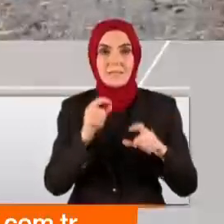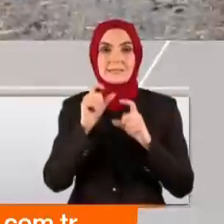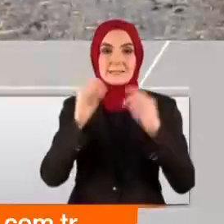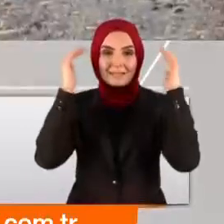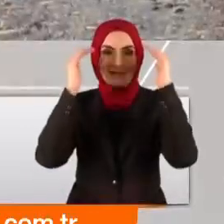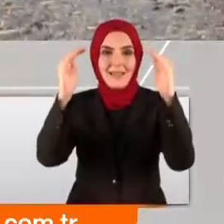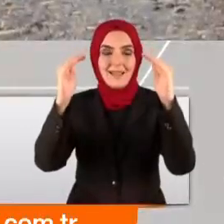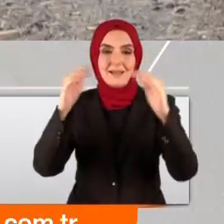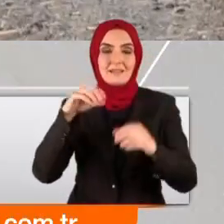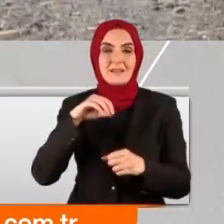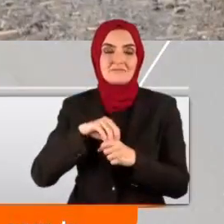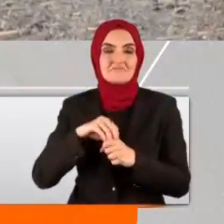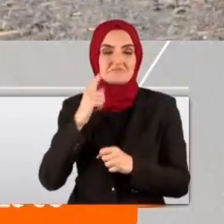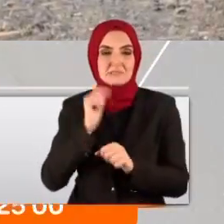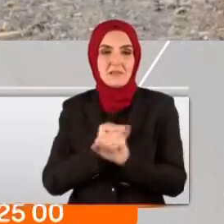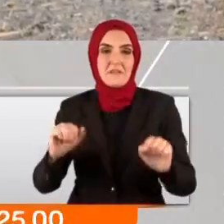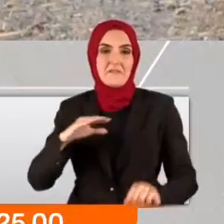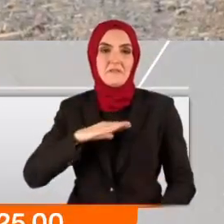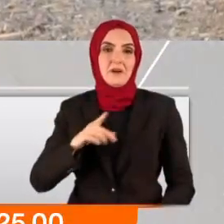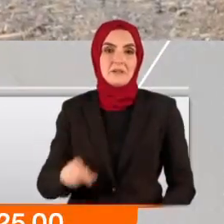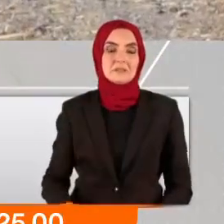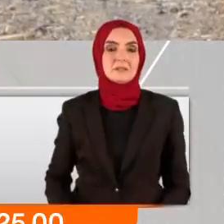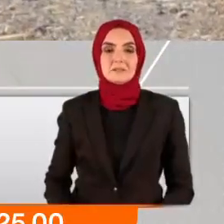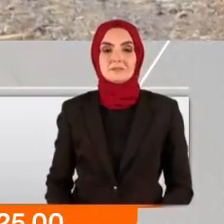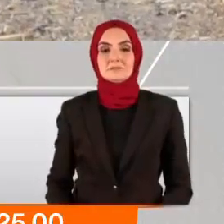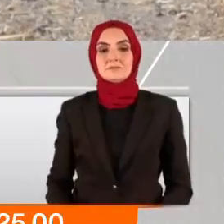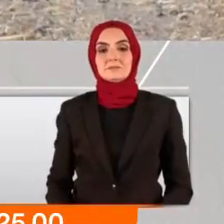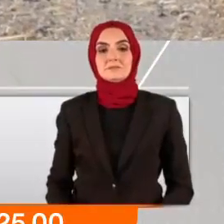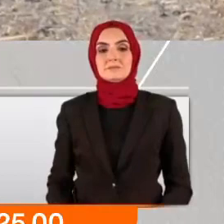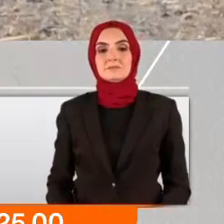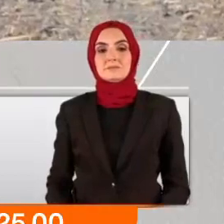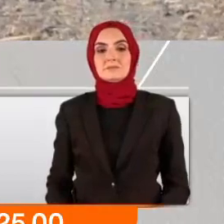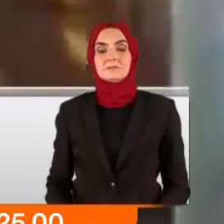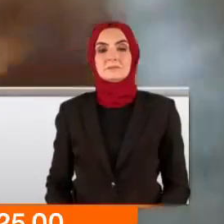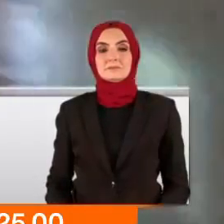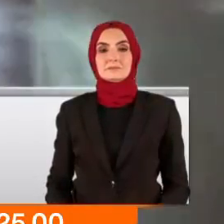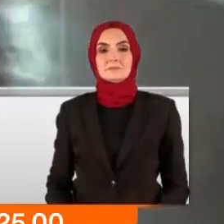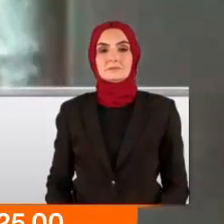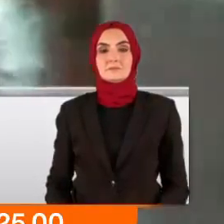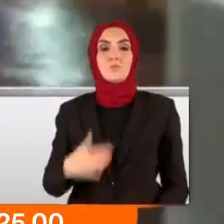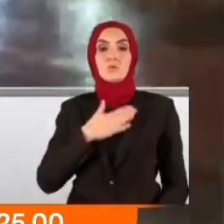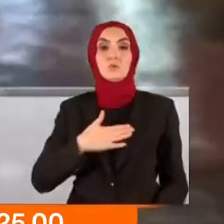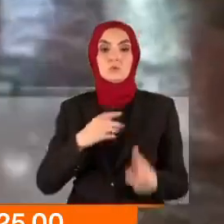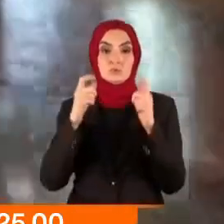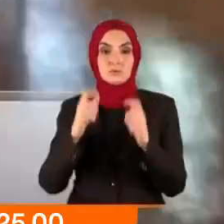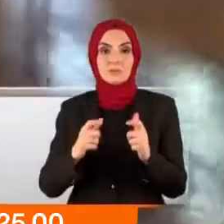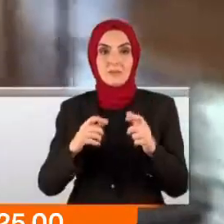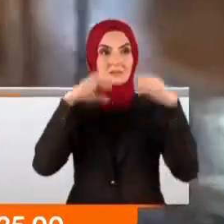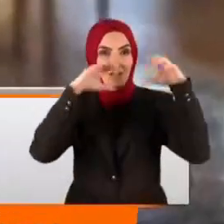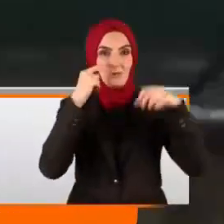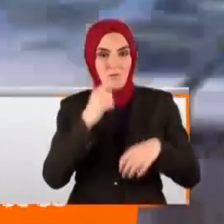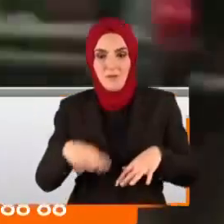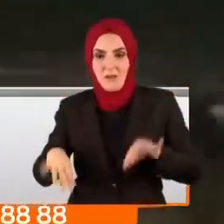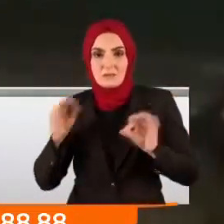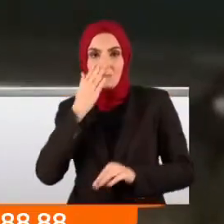gördü. Yağmur yağdı, su bastı. Karla suyun içinde kaldı. Evler suyun içinde. Bursa'da yağışa hazırlıksız yakalananlar